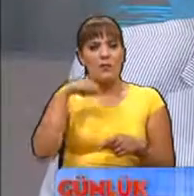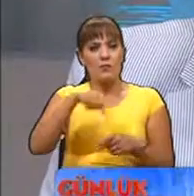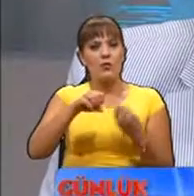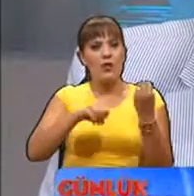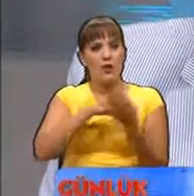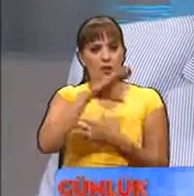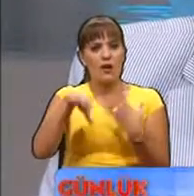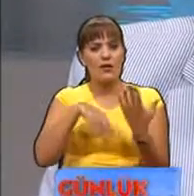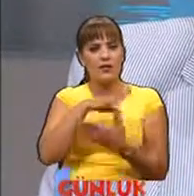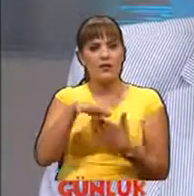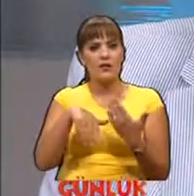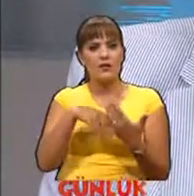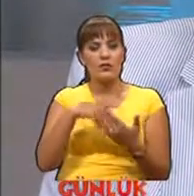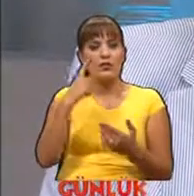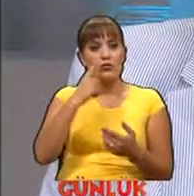bu olayların